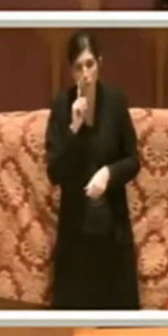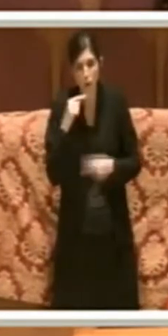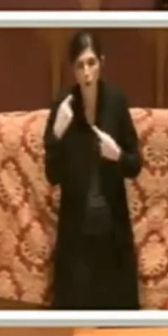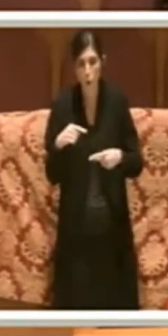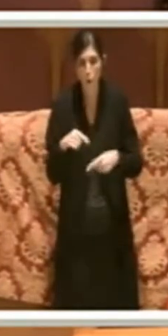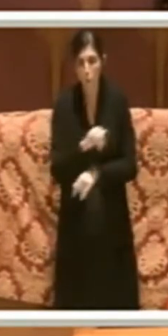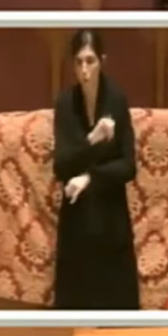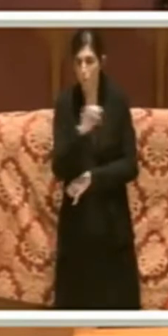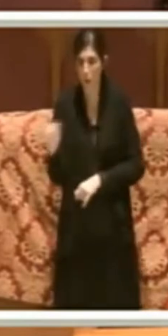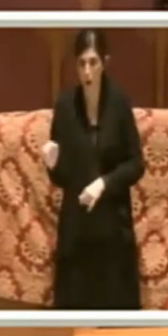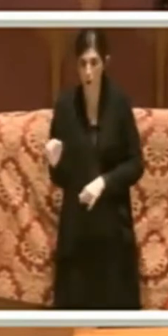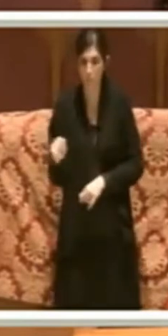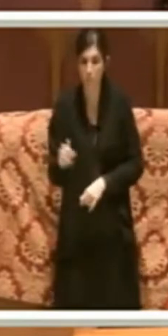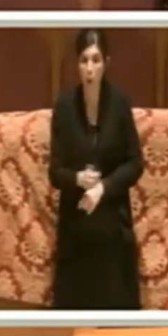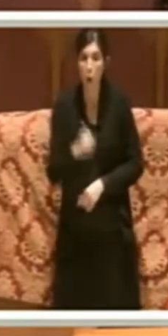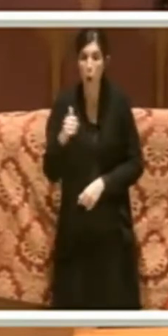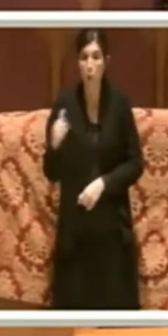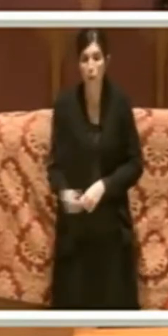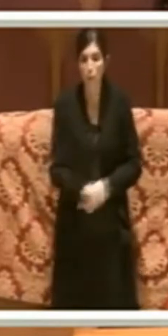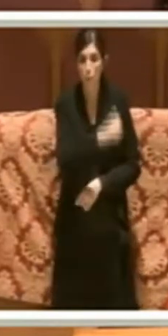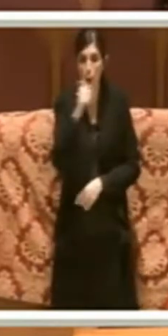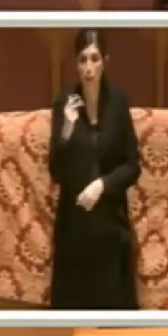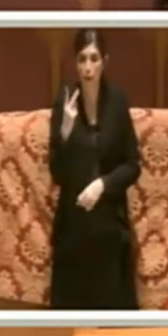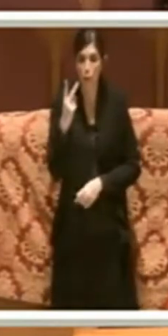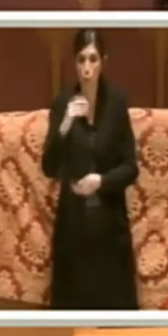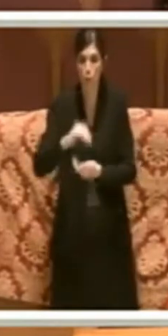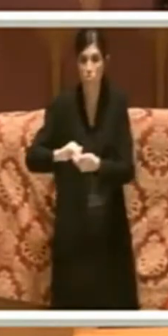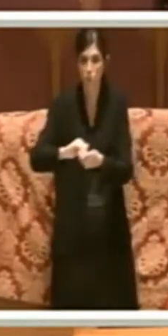2 società e Roma Capitale.